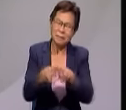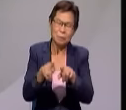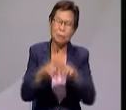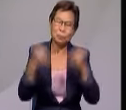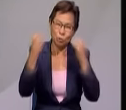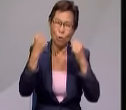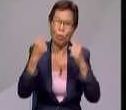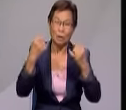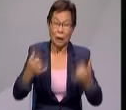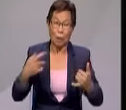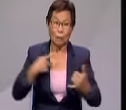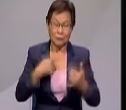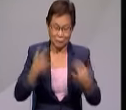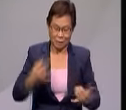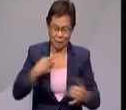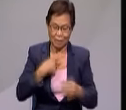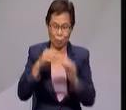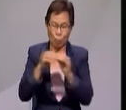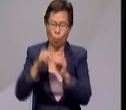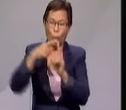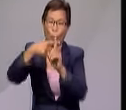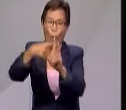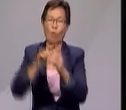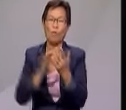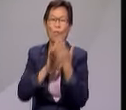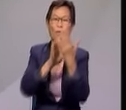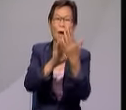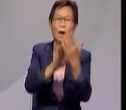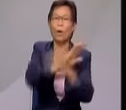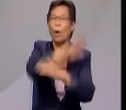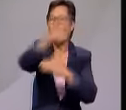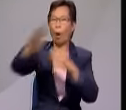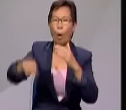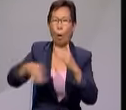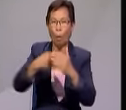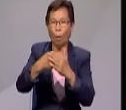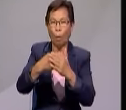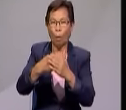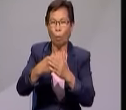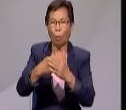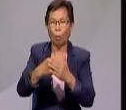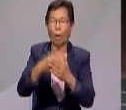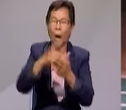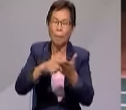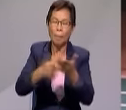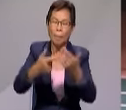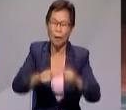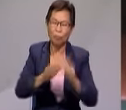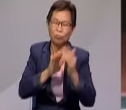lebih positif untuk face semua keadaan.